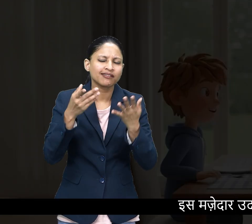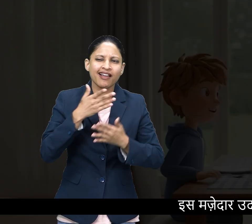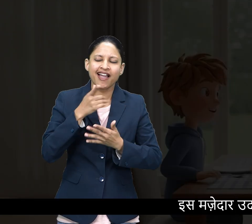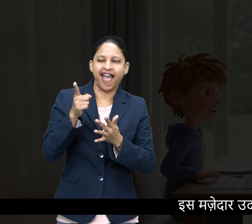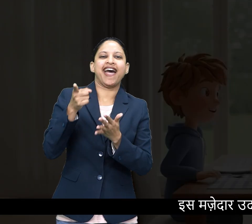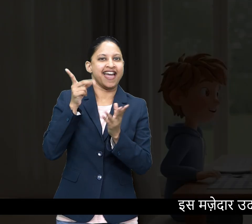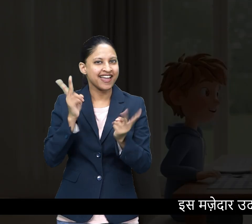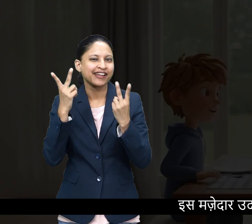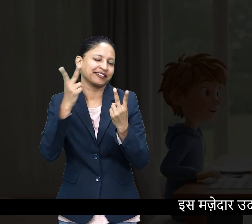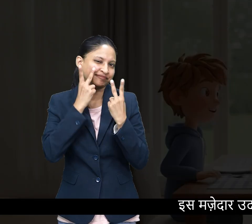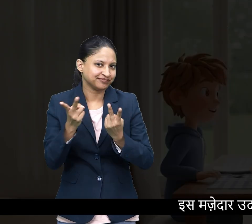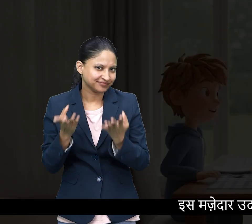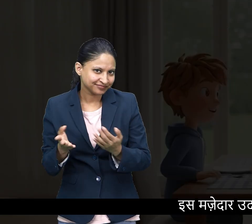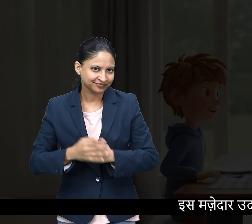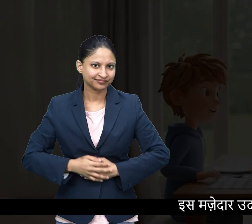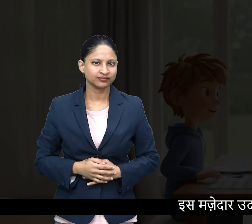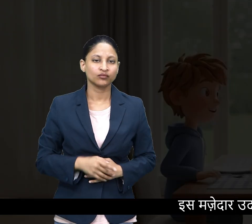इस मजेदार उदाहरण को देखें।